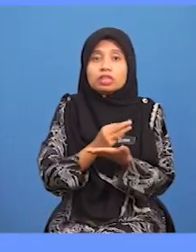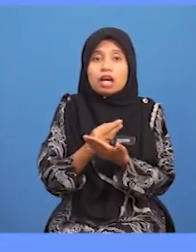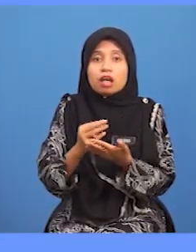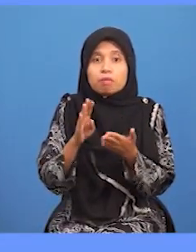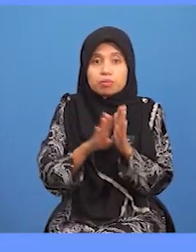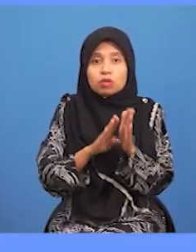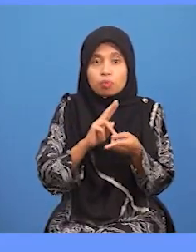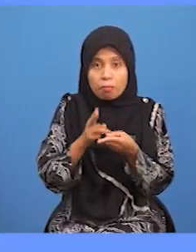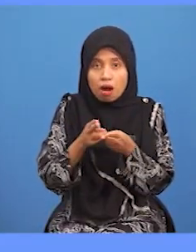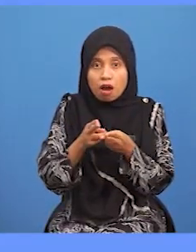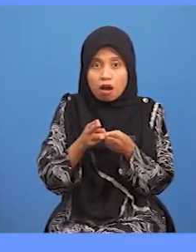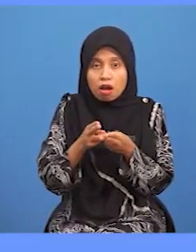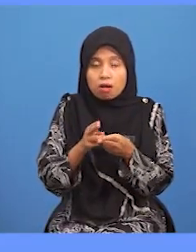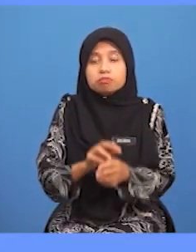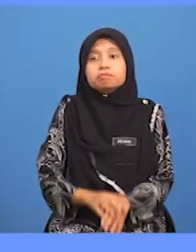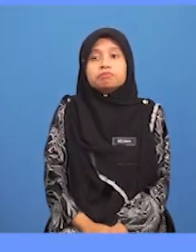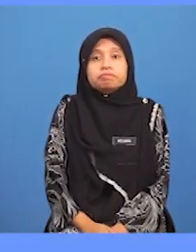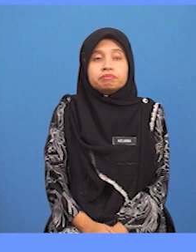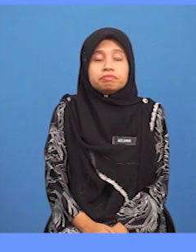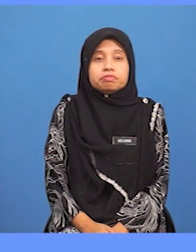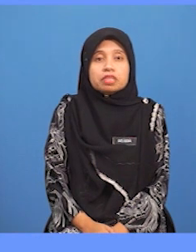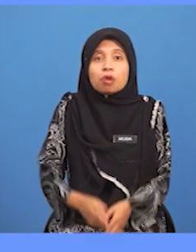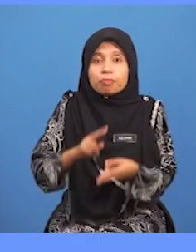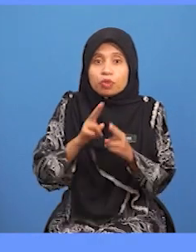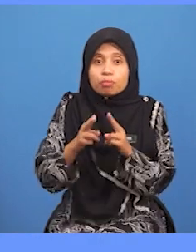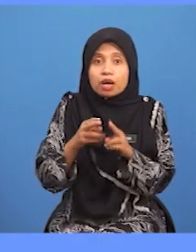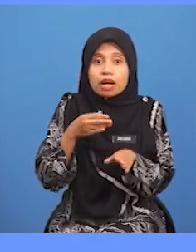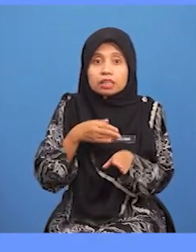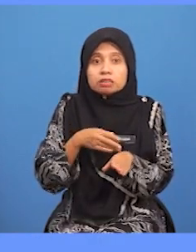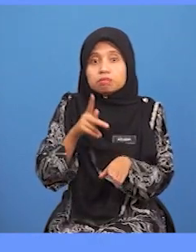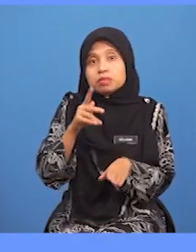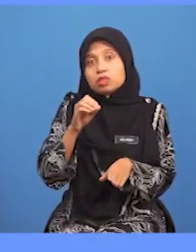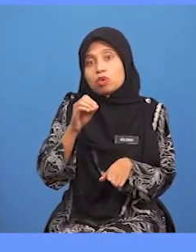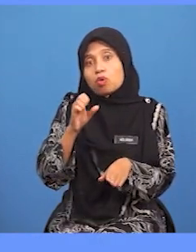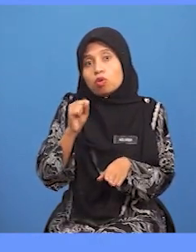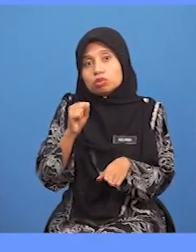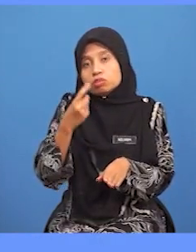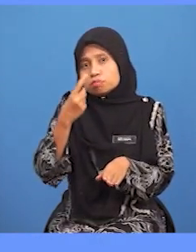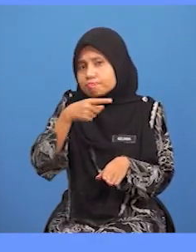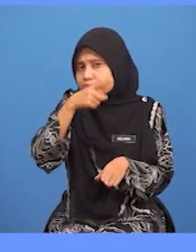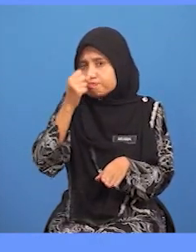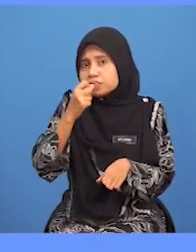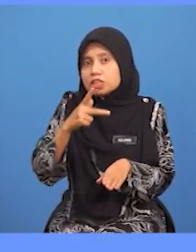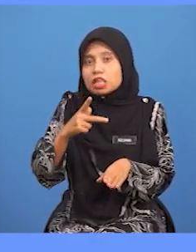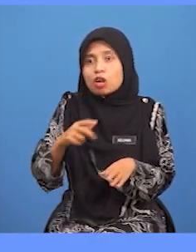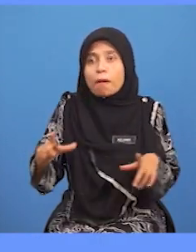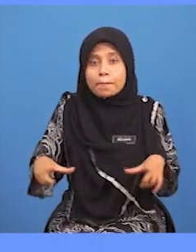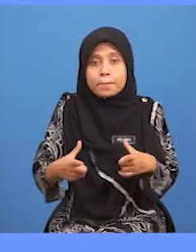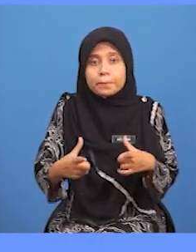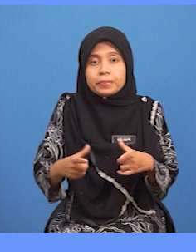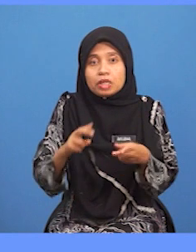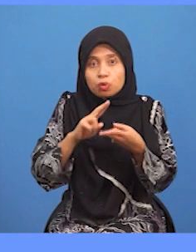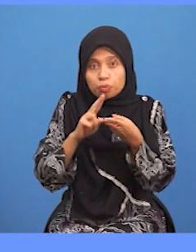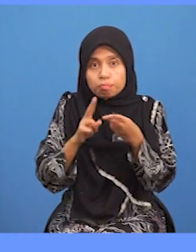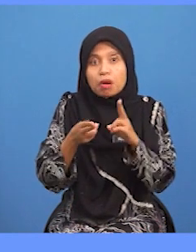berkurang kepada RM2 seunit? Perubahan pada kos berubah seunit akan menyebabkan berlakunya